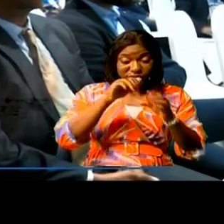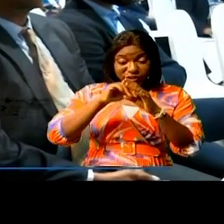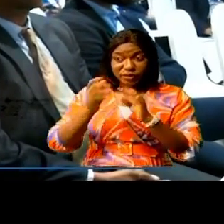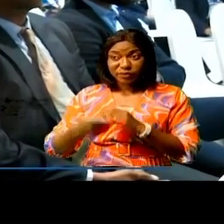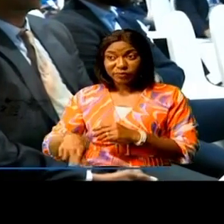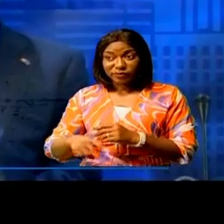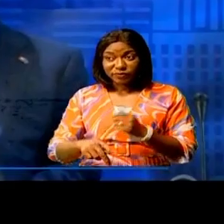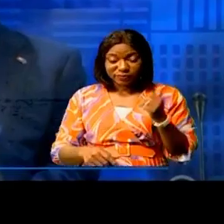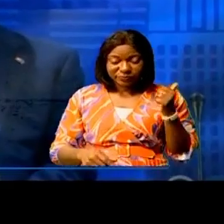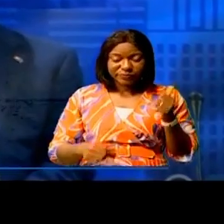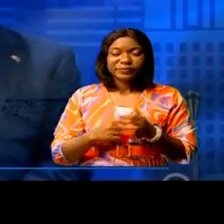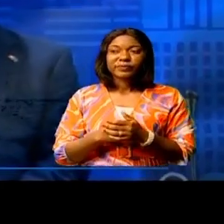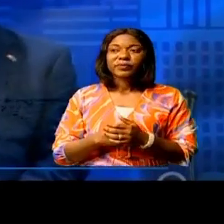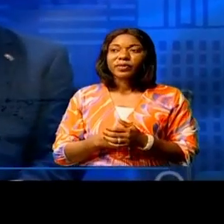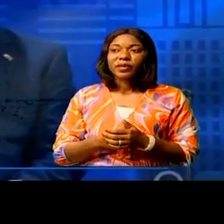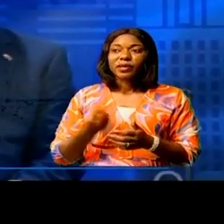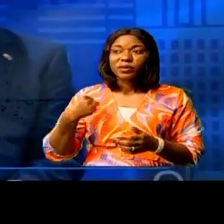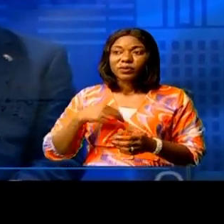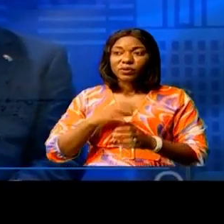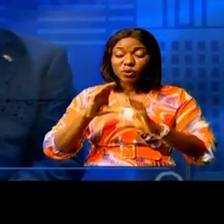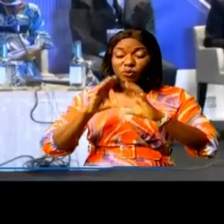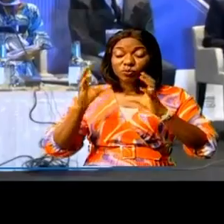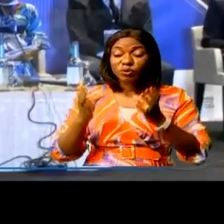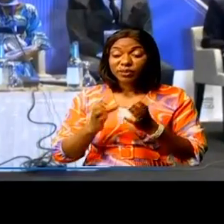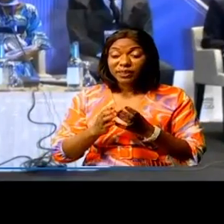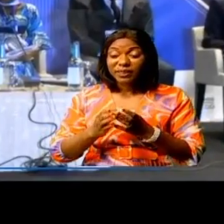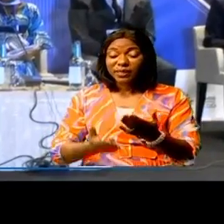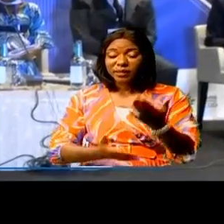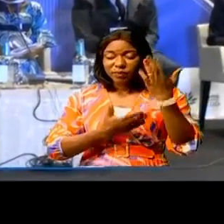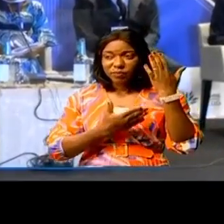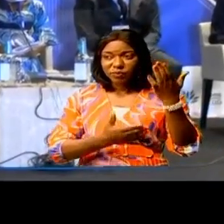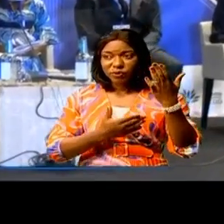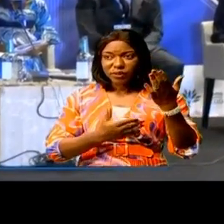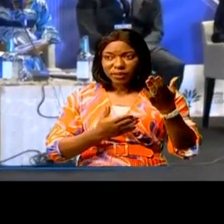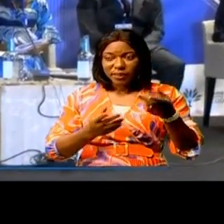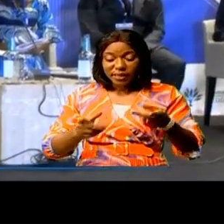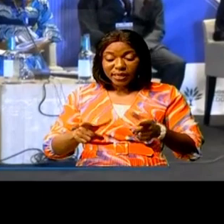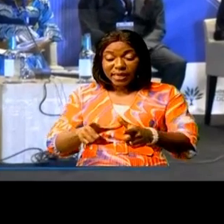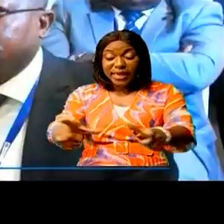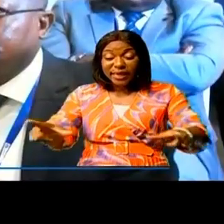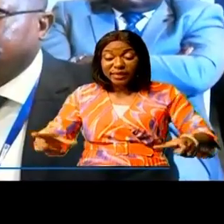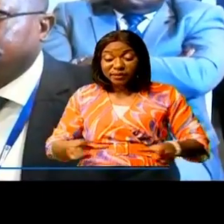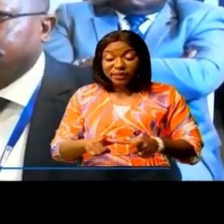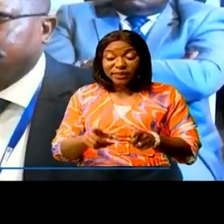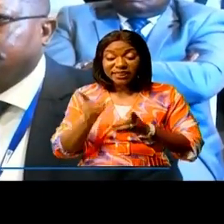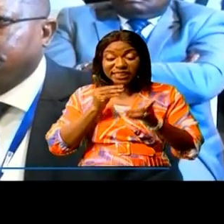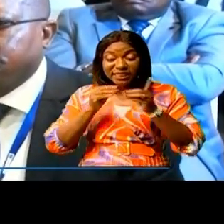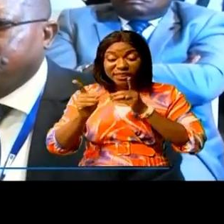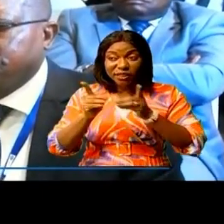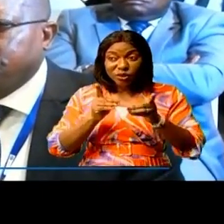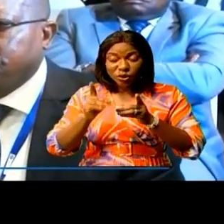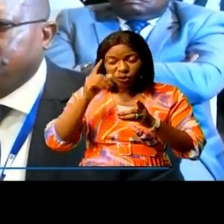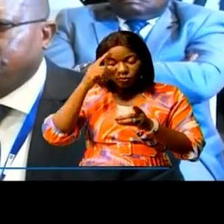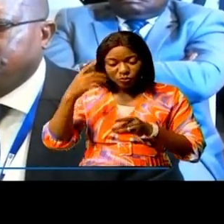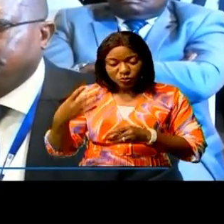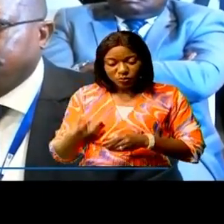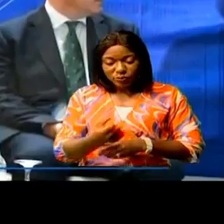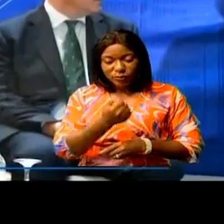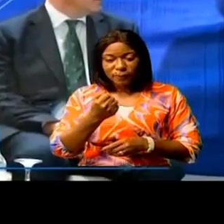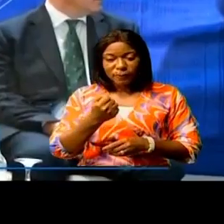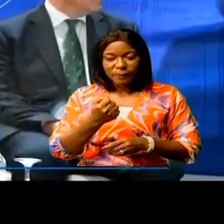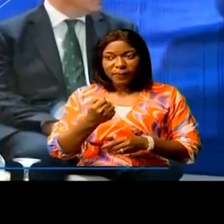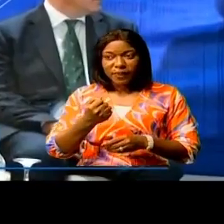une opportunité énorme pour nous d'avoir cet espace de dialogue afin que le voix des communautés autochtones et locales puisse